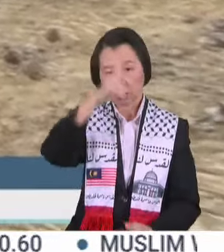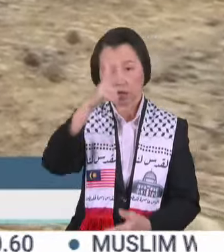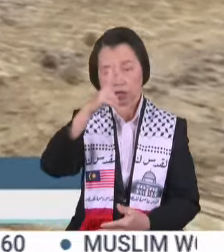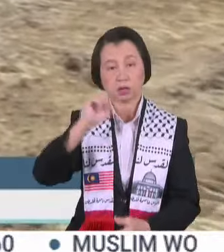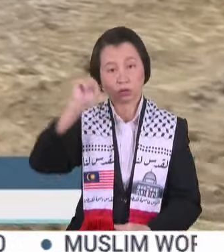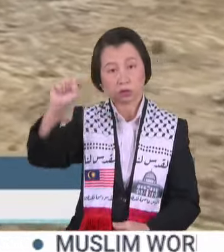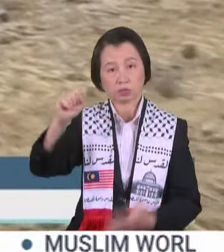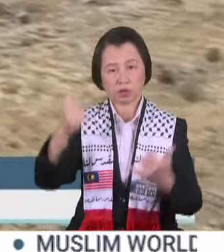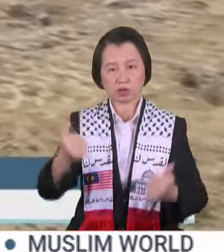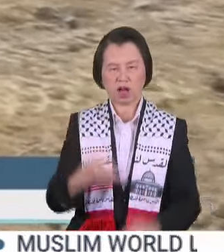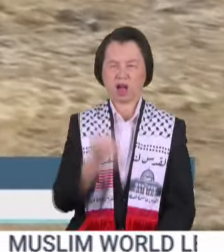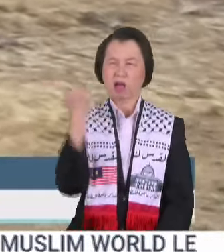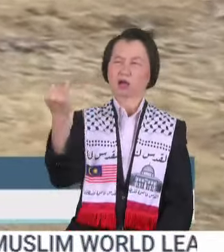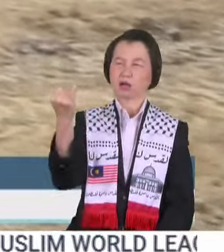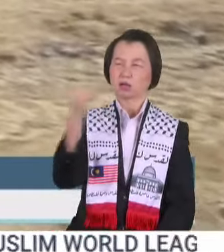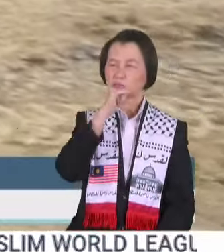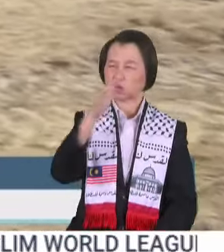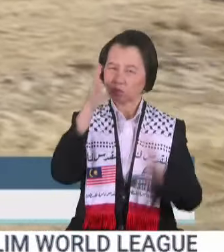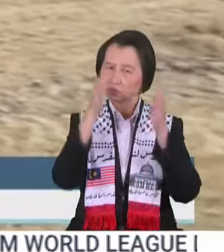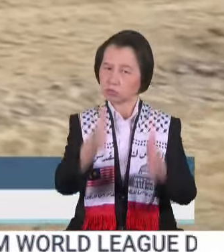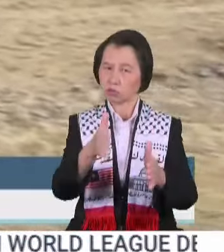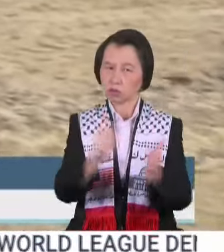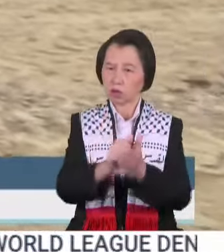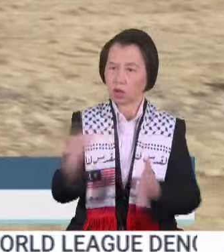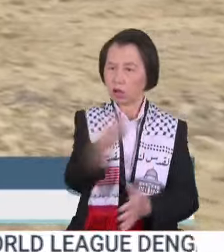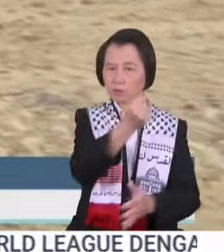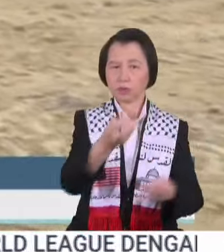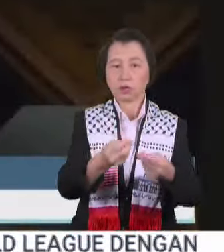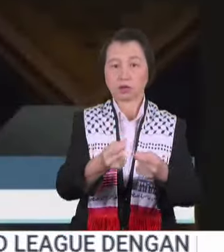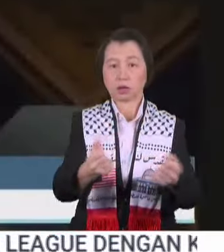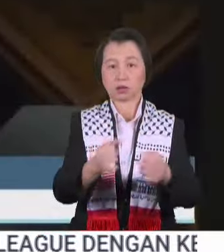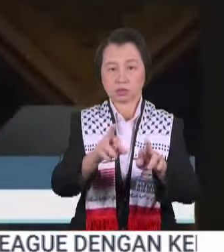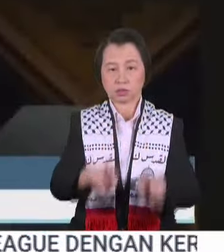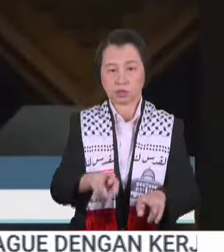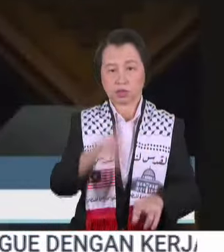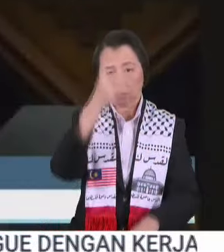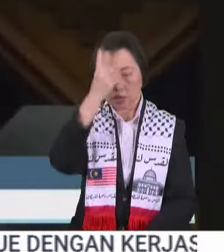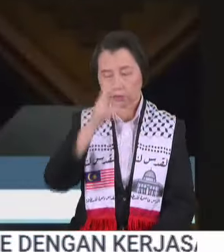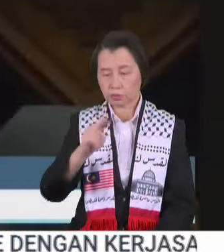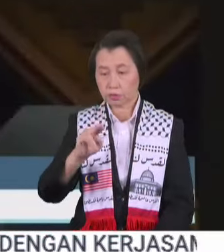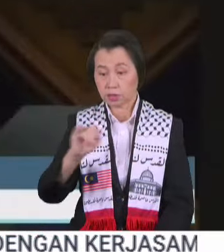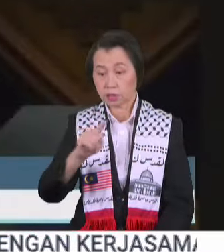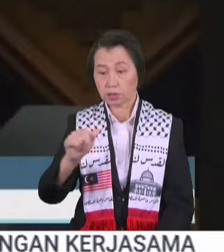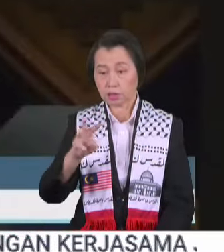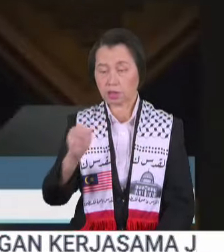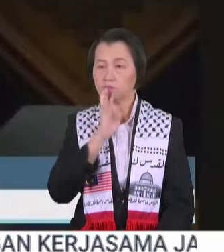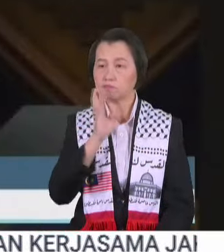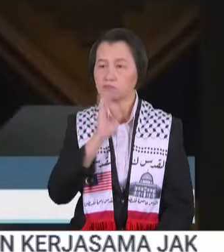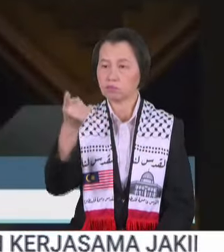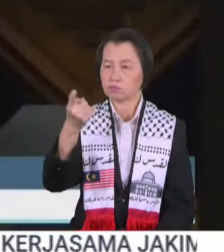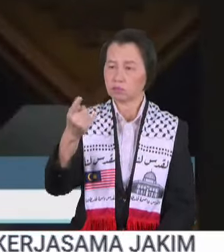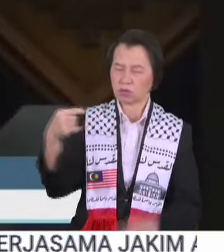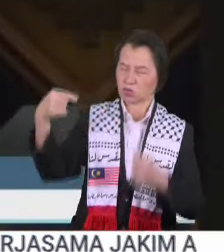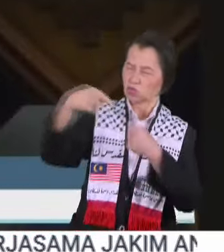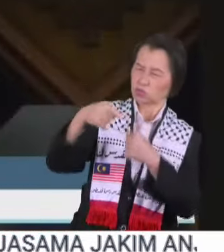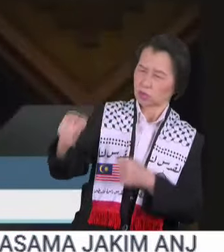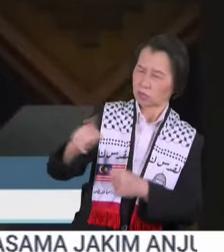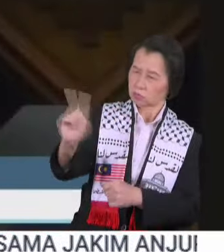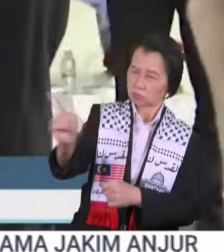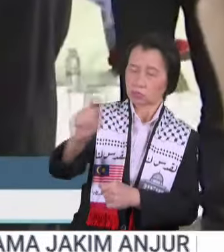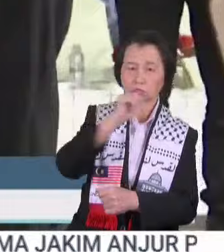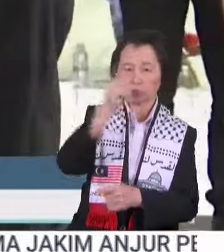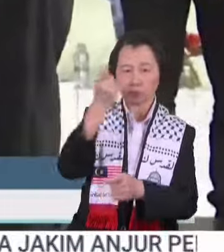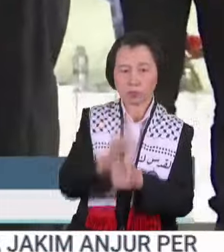negeri ketika ini zalim dan tidak prihatin dan merampas tanah rakyat, Datuk Nizam berkata tuduhan itu tidak benar sama